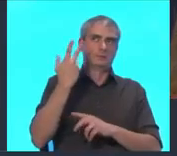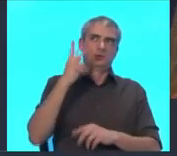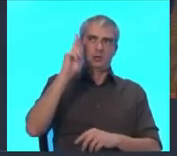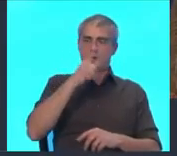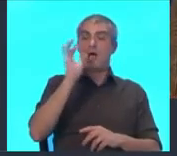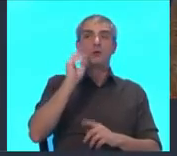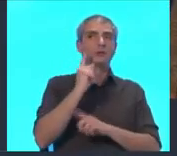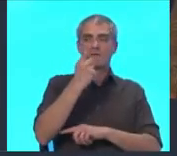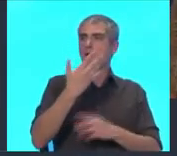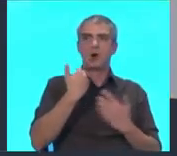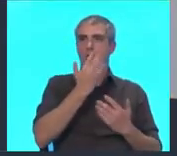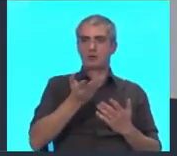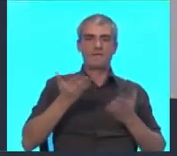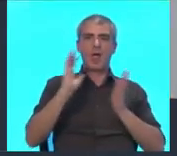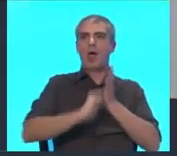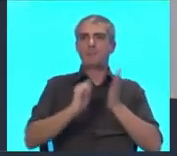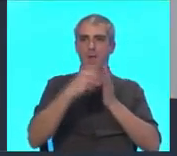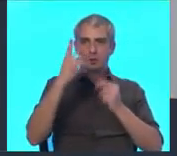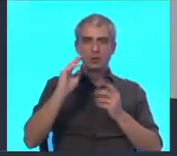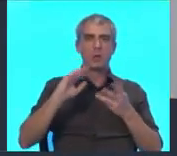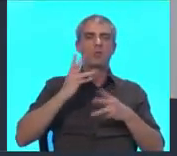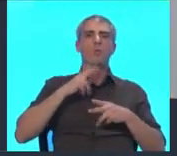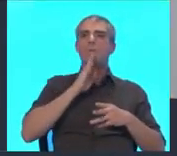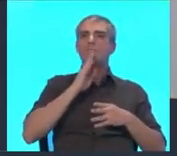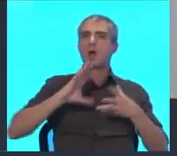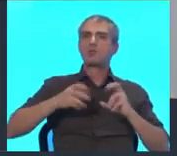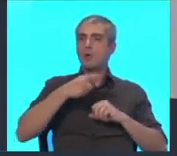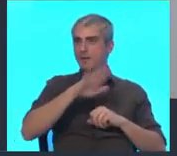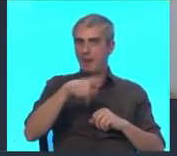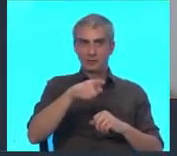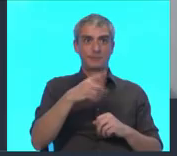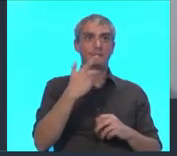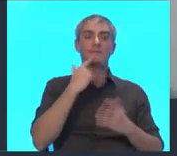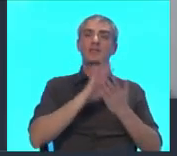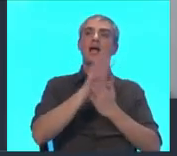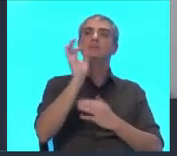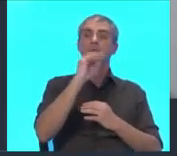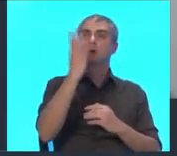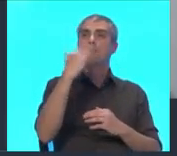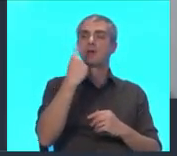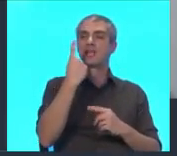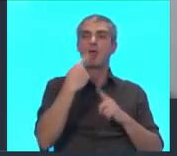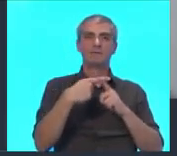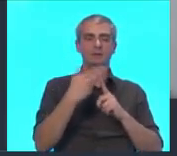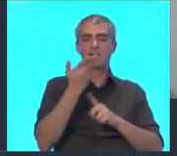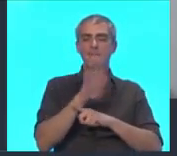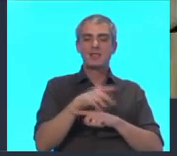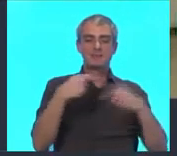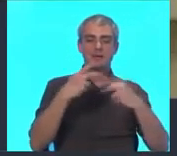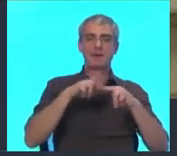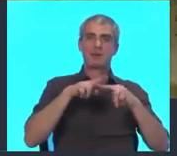ביותר הפלות, ביותר מומים. 15% מכלל הפגים שנולדים מתחת לקילוגרם וחצי, מתים בימים שלאחר